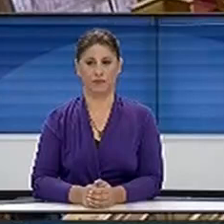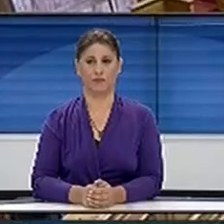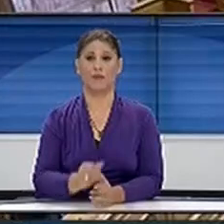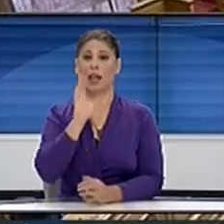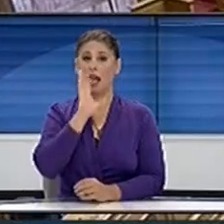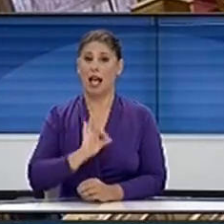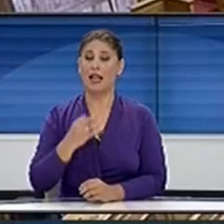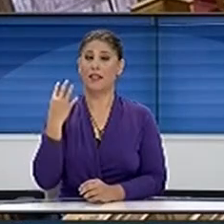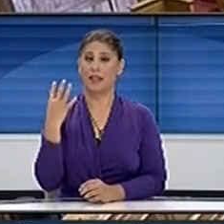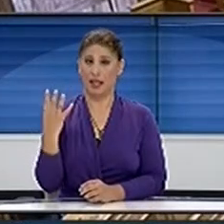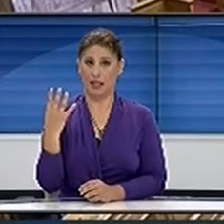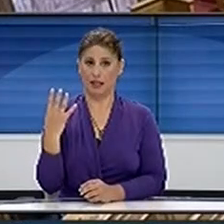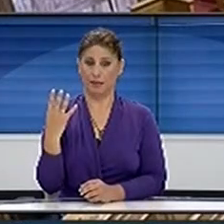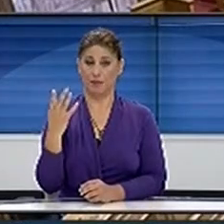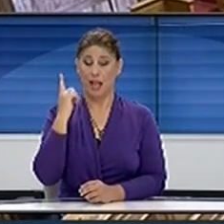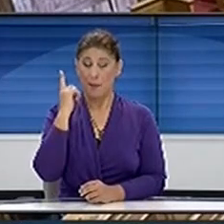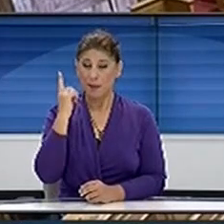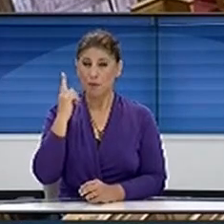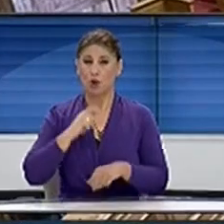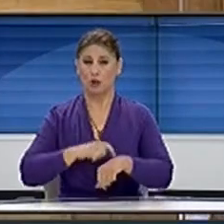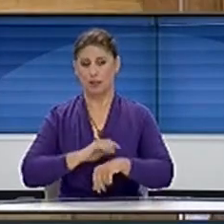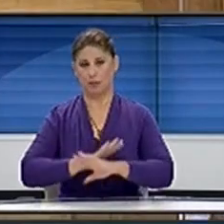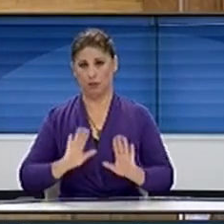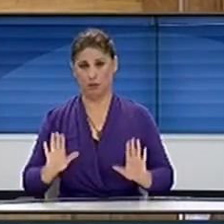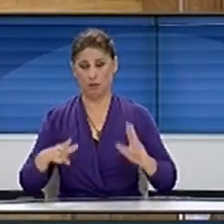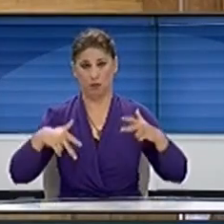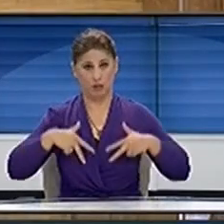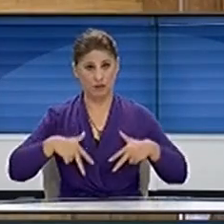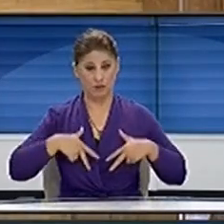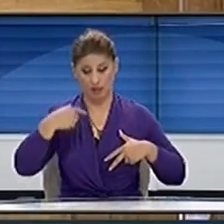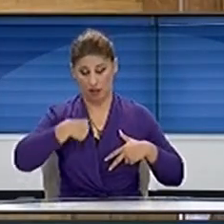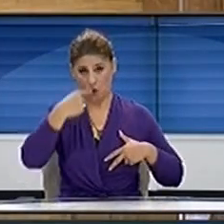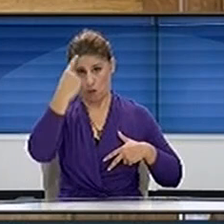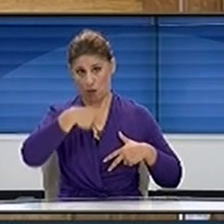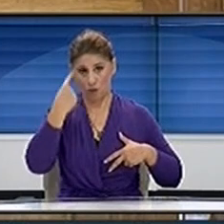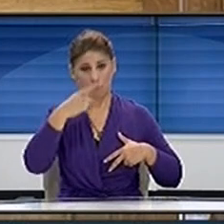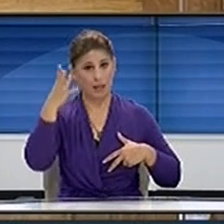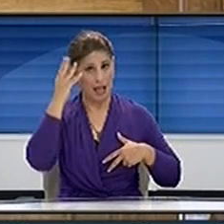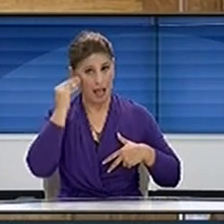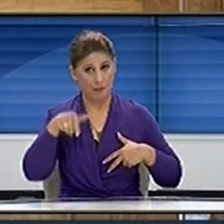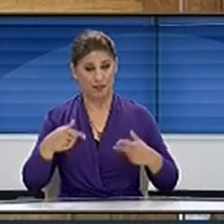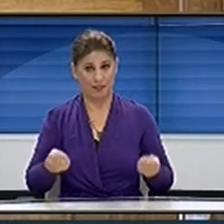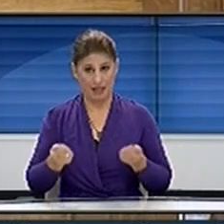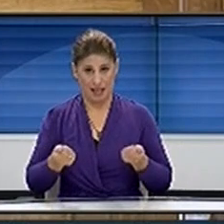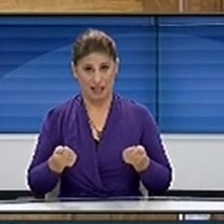Αλήθεια τέταρτη. Από την πρώτη ώρα που η κυβέρνηση και εγώ προσωπικά έλαβα γνώση των